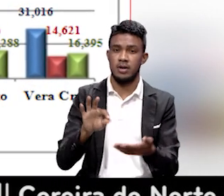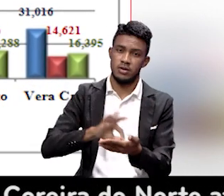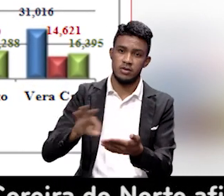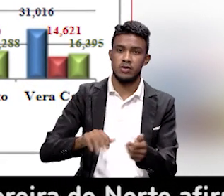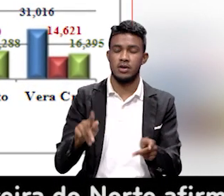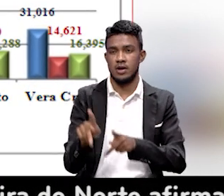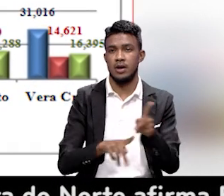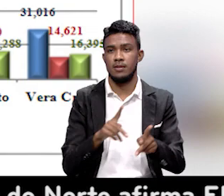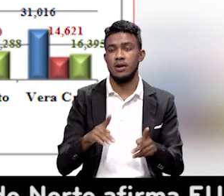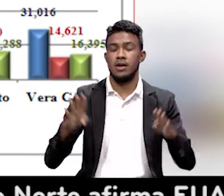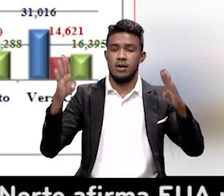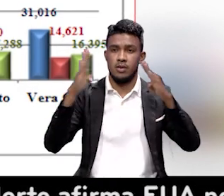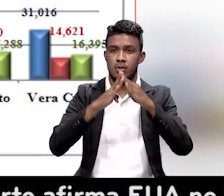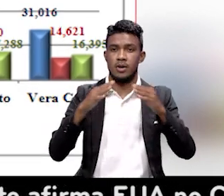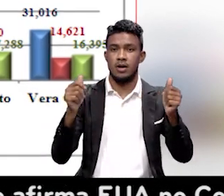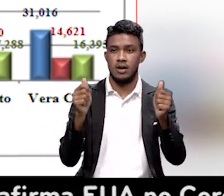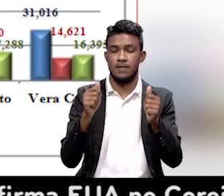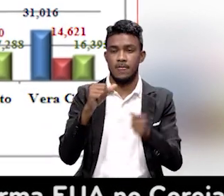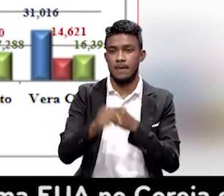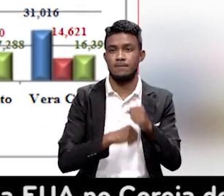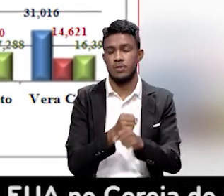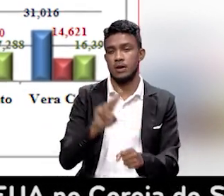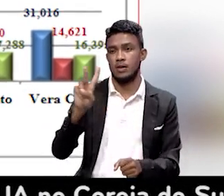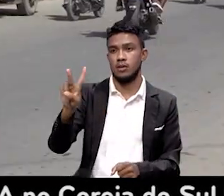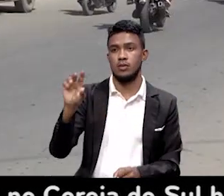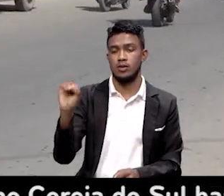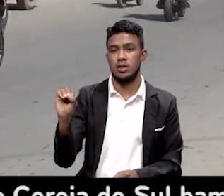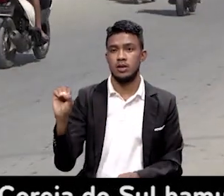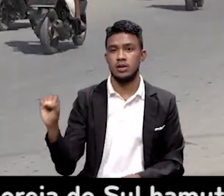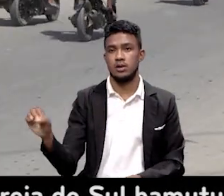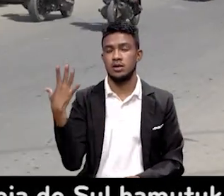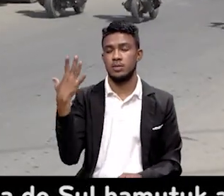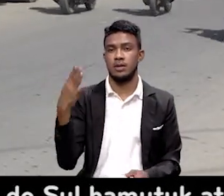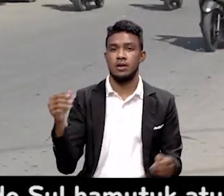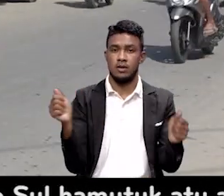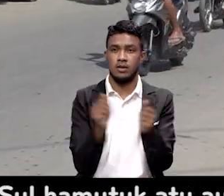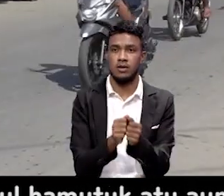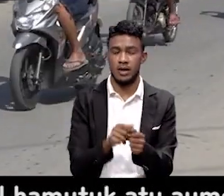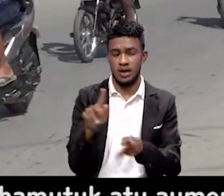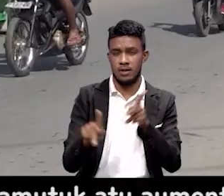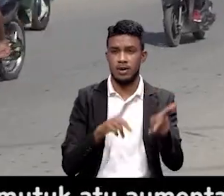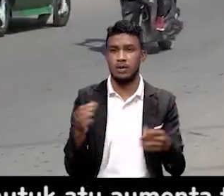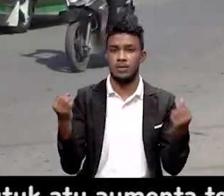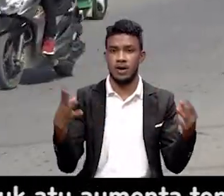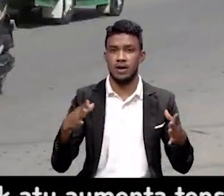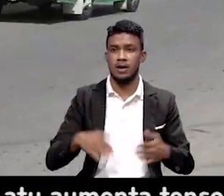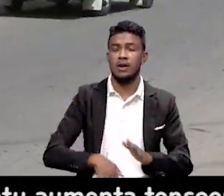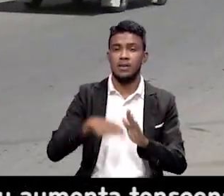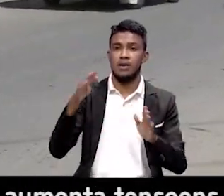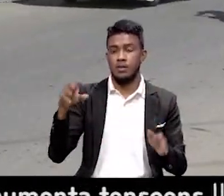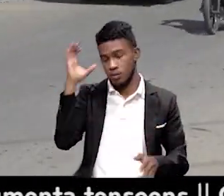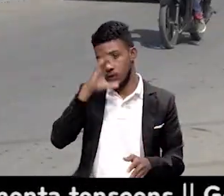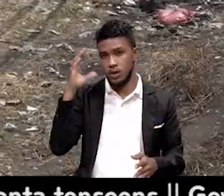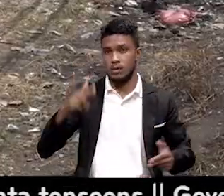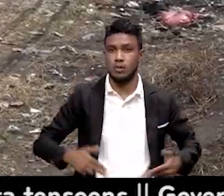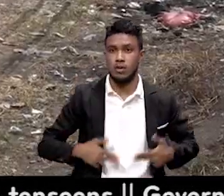sensu umakain, tinan rihun rua sanulu resindima. Ho habitantes barak nebe mayoria buka moris ya kapital